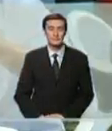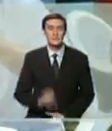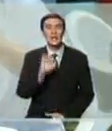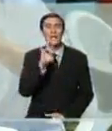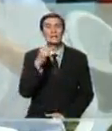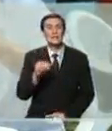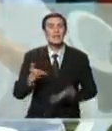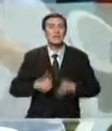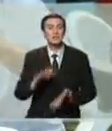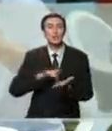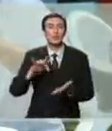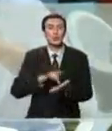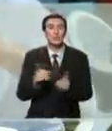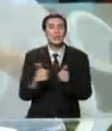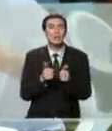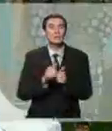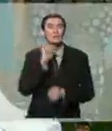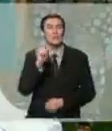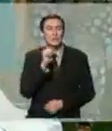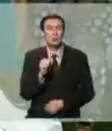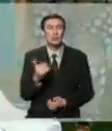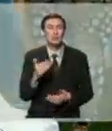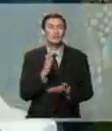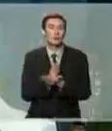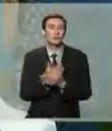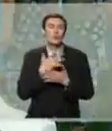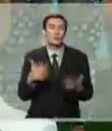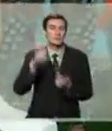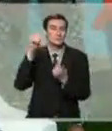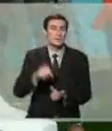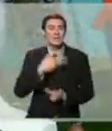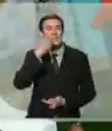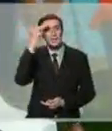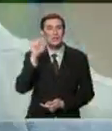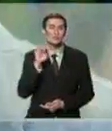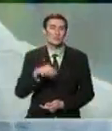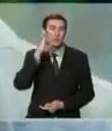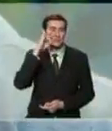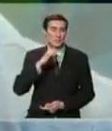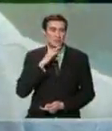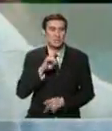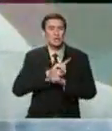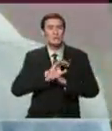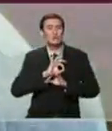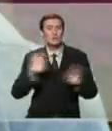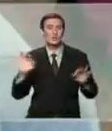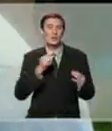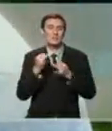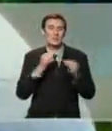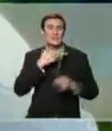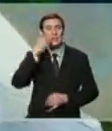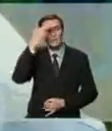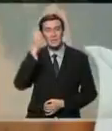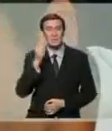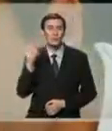Андрей родился в Рудном, под Кустанаем, но сегодня он во всех отношениях больше итальянец, чем казахстанец. Безупречно говорит на итальянском,